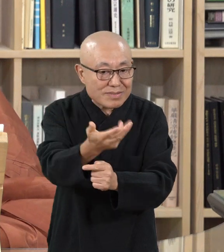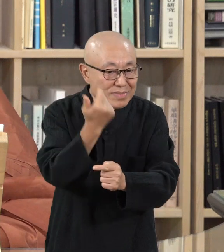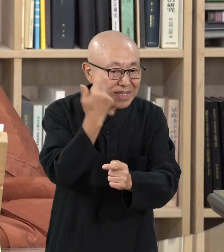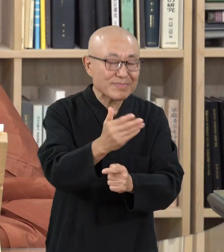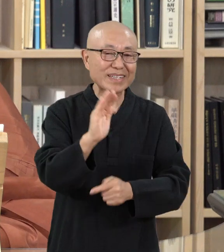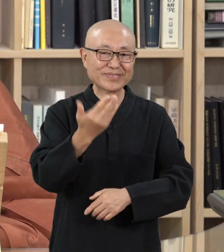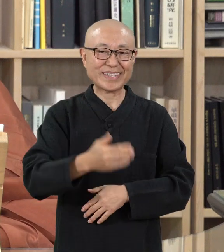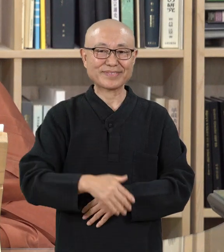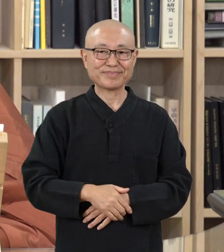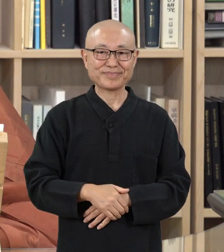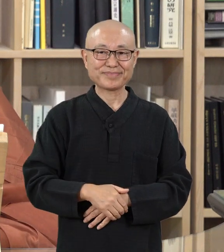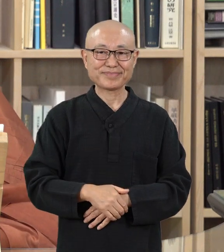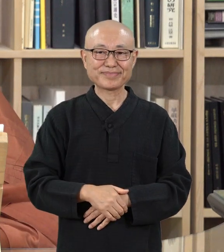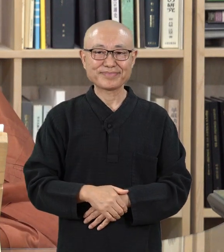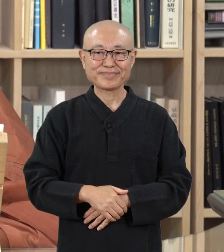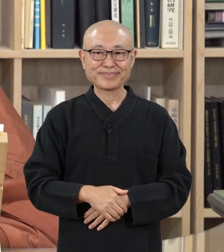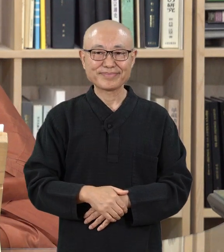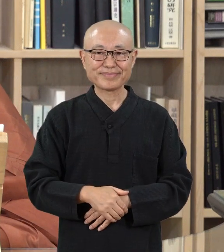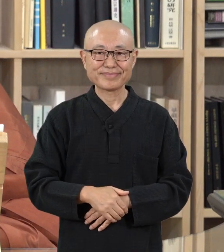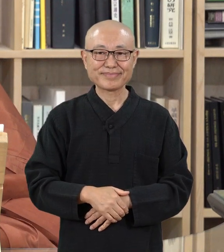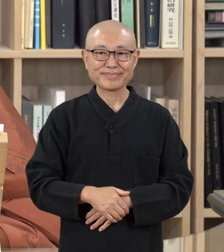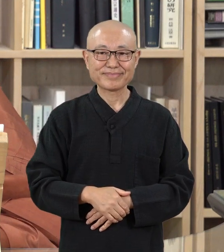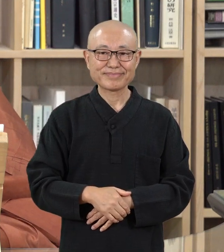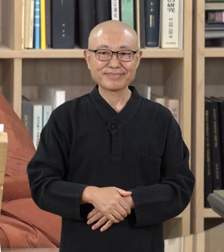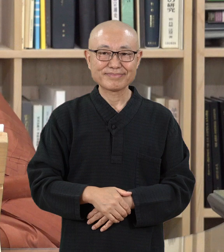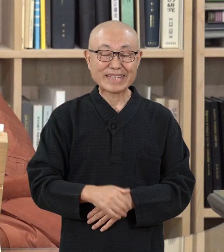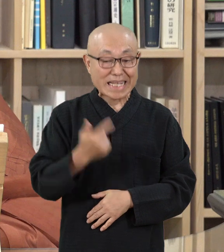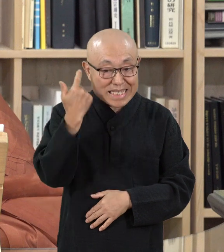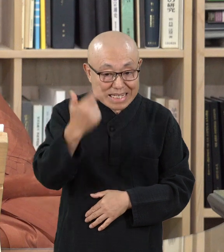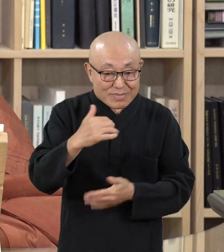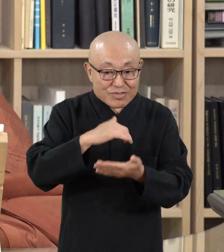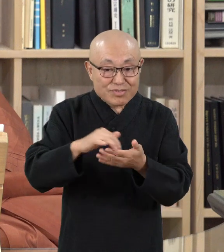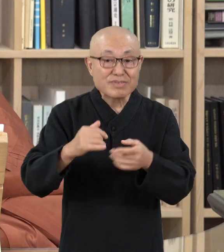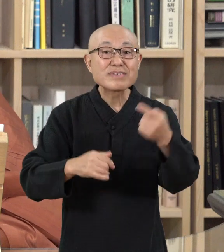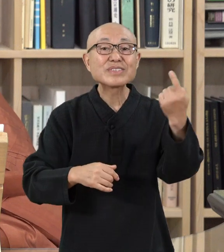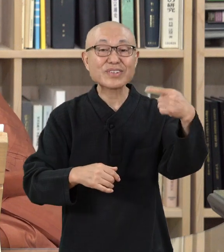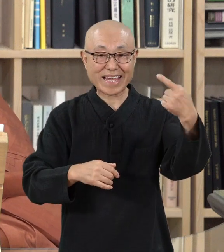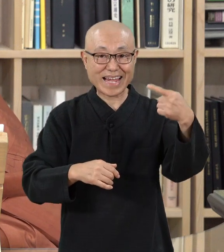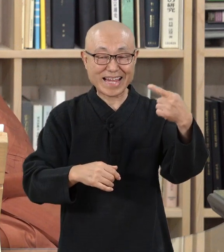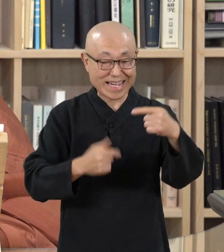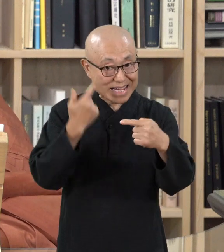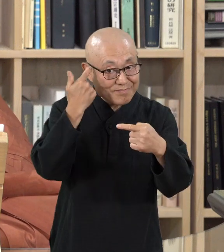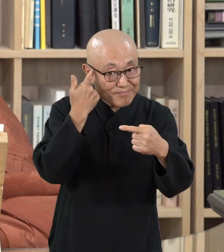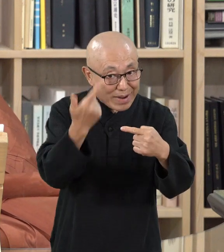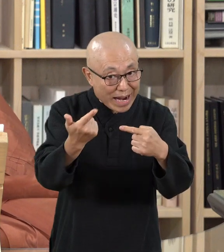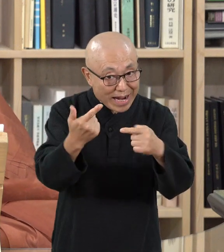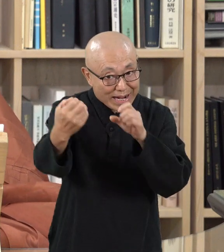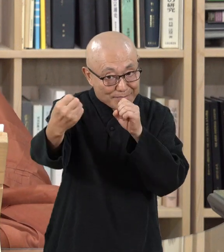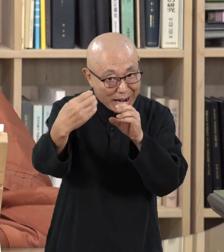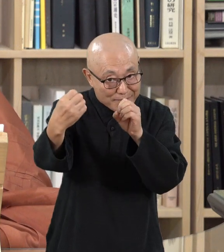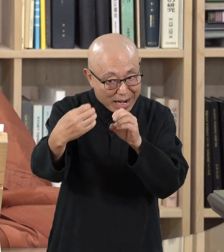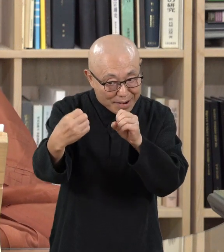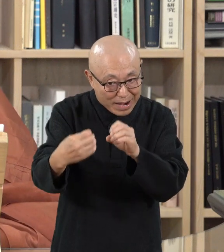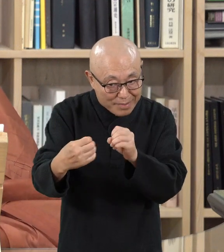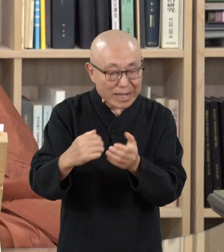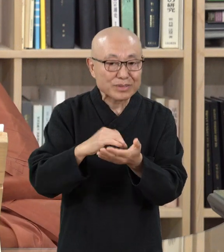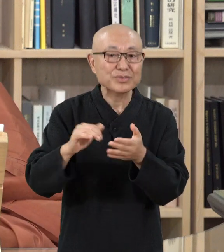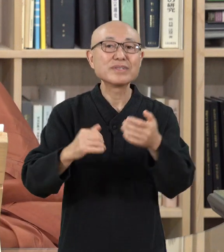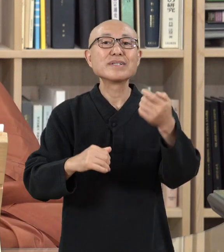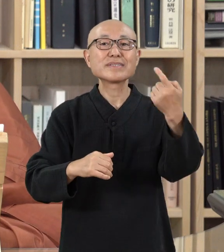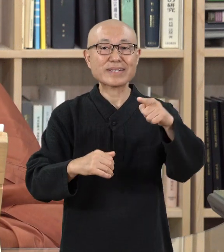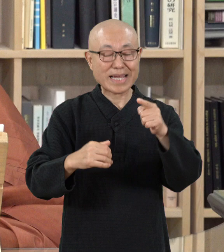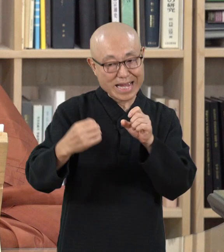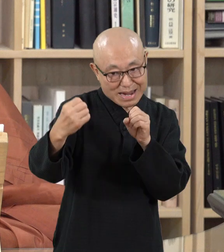됩니다. 그래서 여러 가지 1000개의 질문을 해서 자기의 그 지혜를 뽐내고